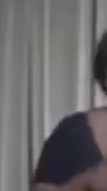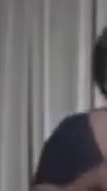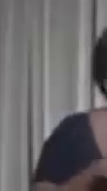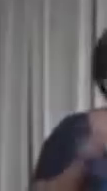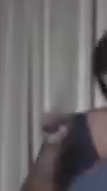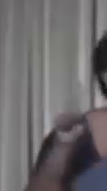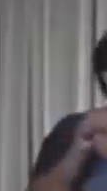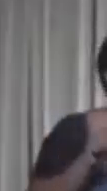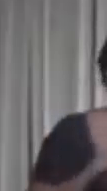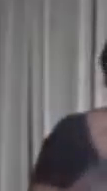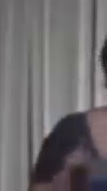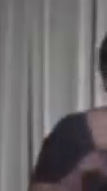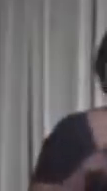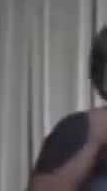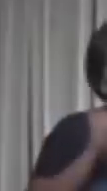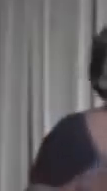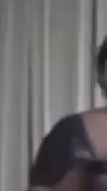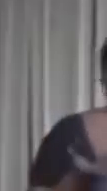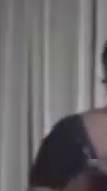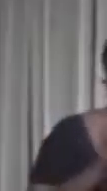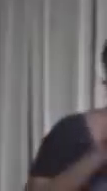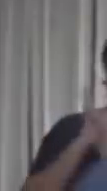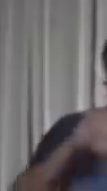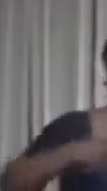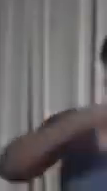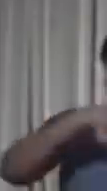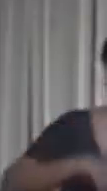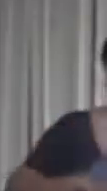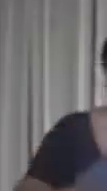போல இன்னும் பல விஷயங்கள் இருந்தாலும்